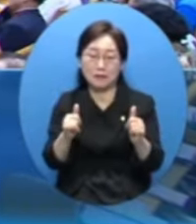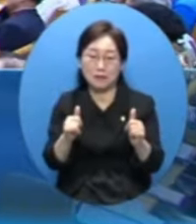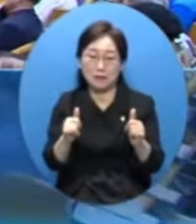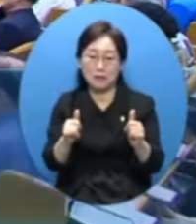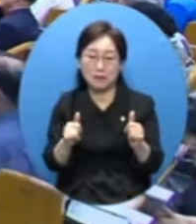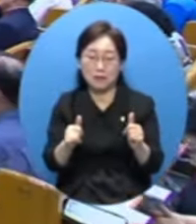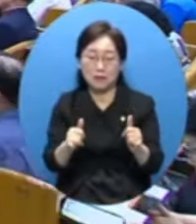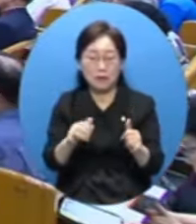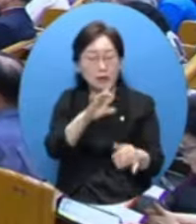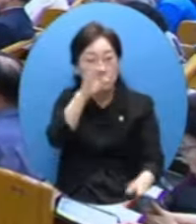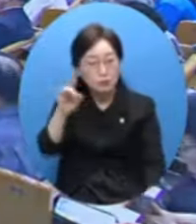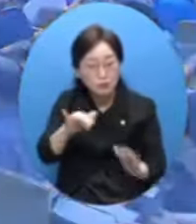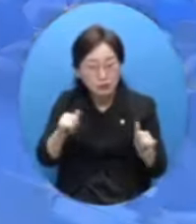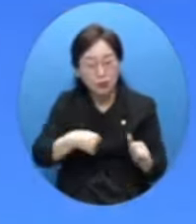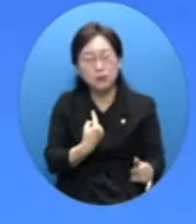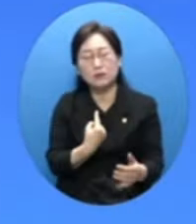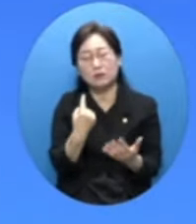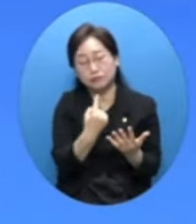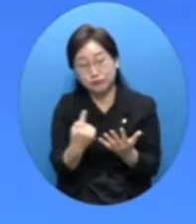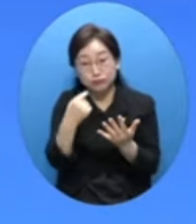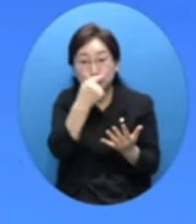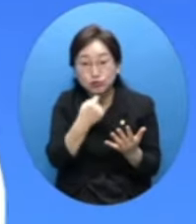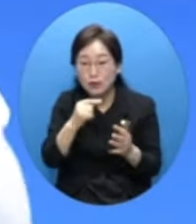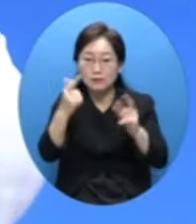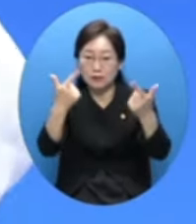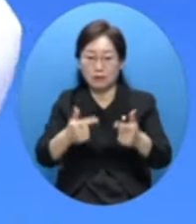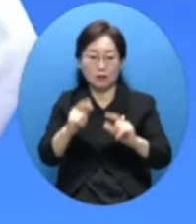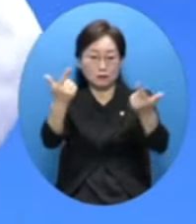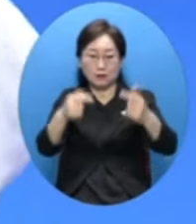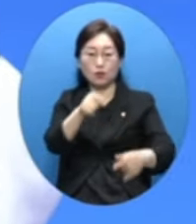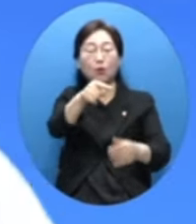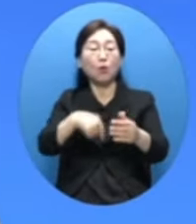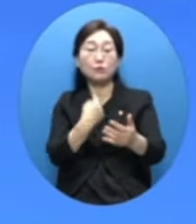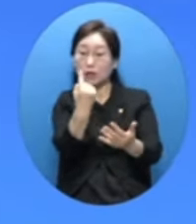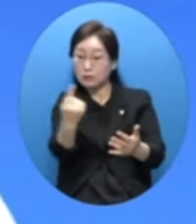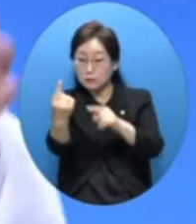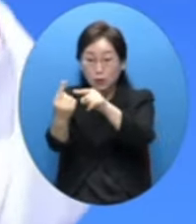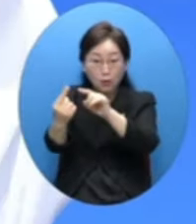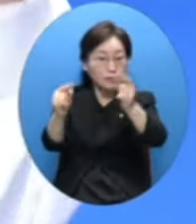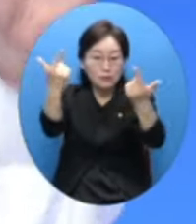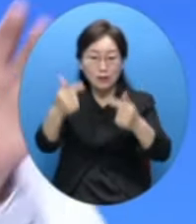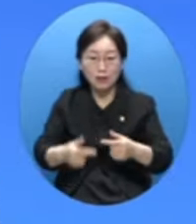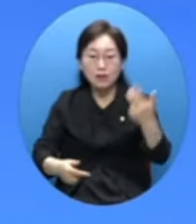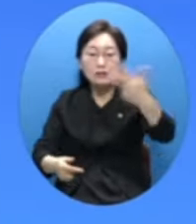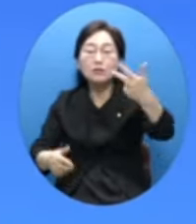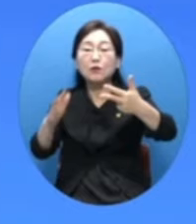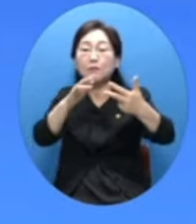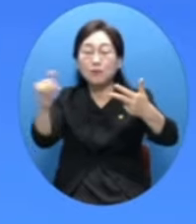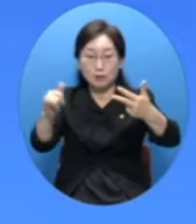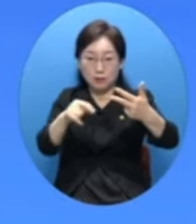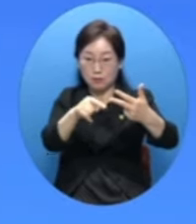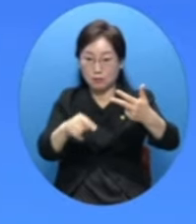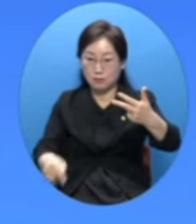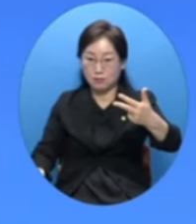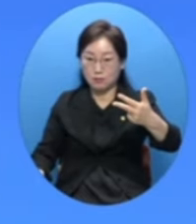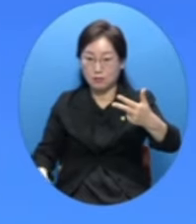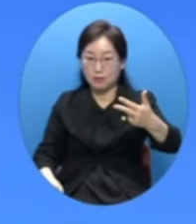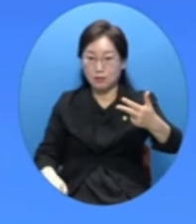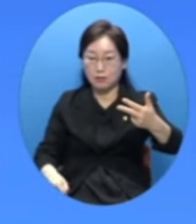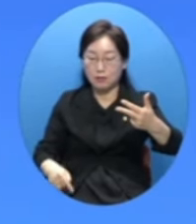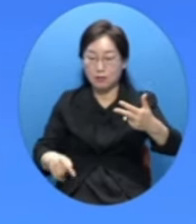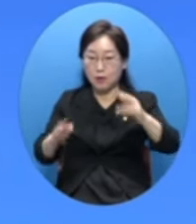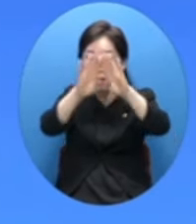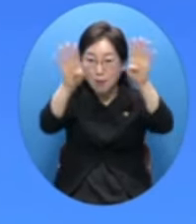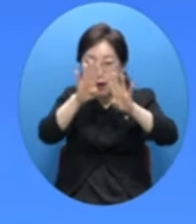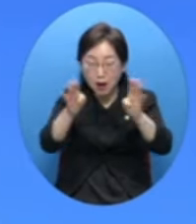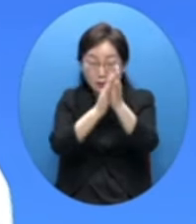내가 혼자입니다 이렇게 얘기할 때가 있는데 하나님 말씀하시기를 아니다 너 혼자가 아니다. 무려 7천명의 바알에게 무릎을